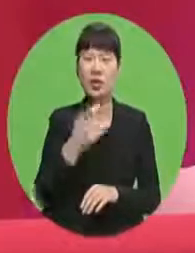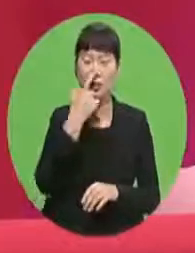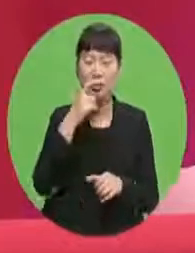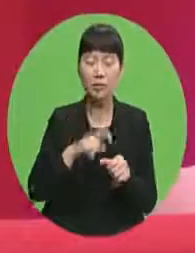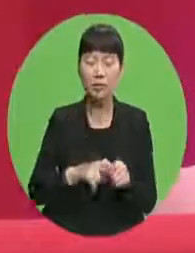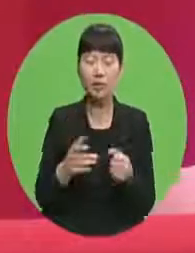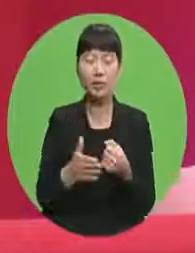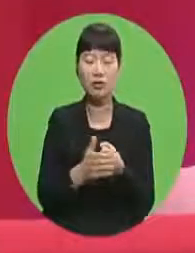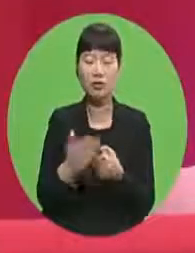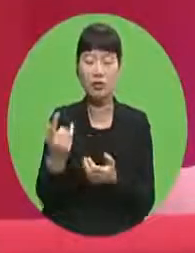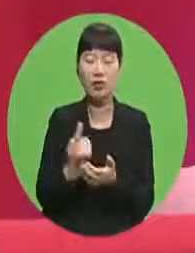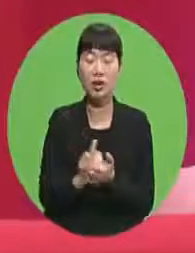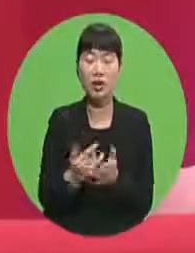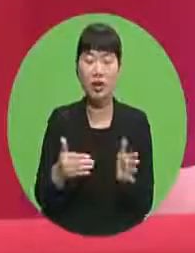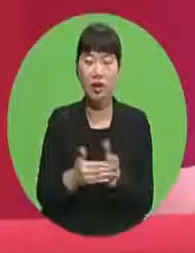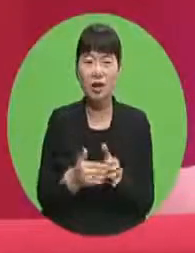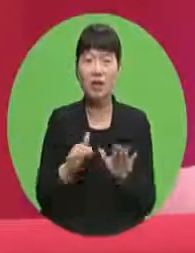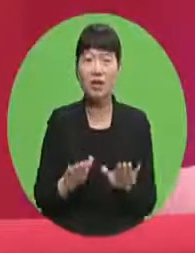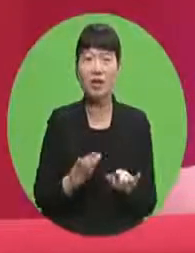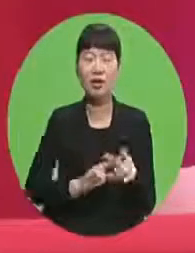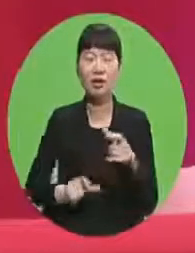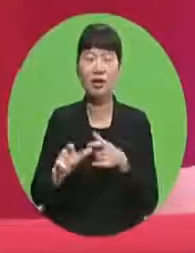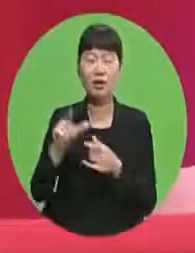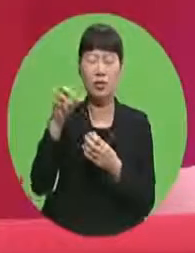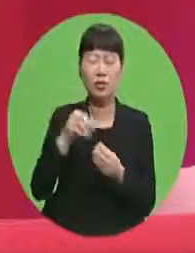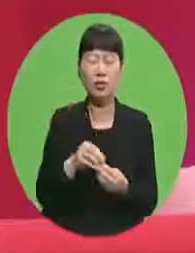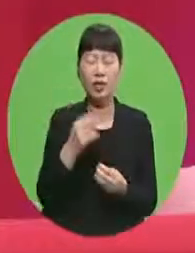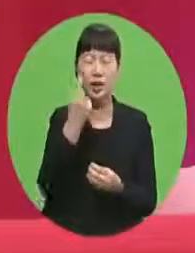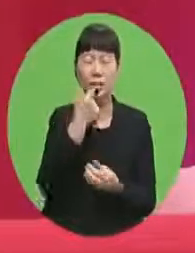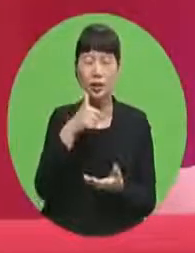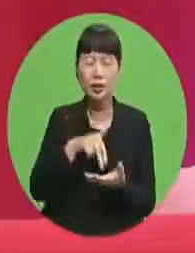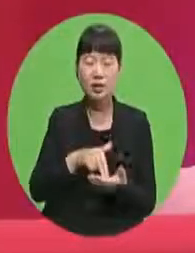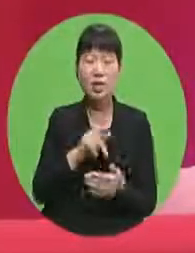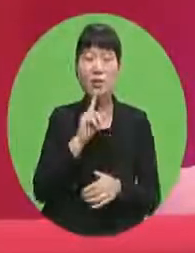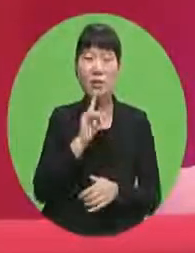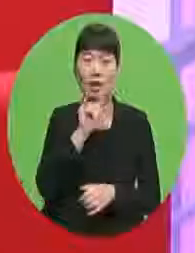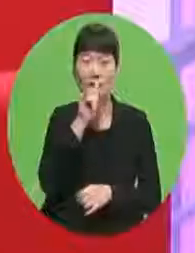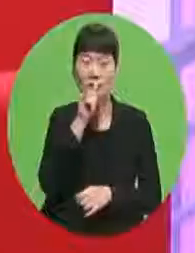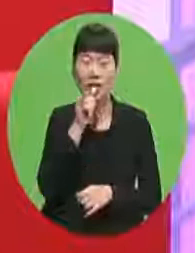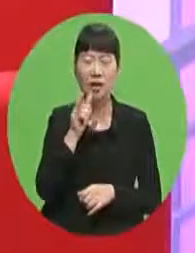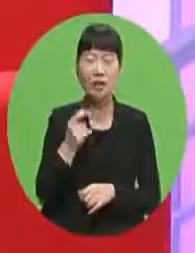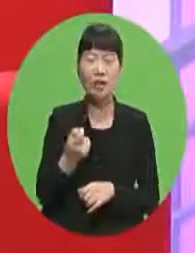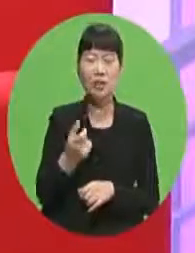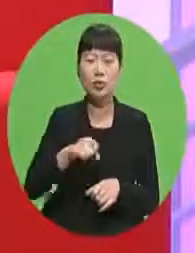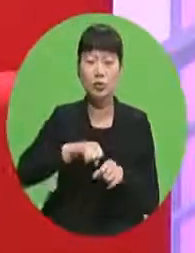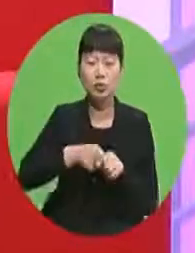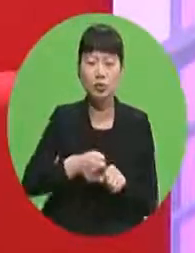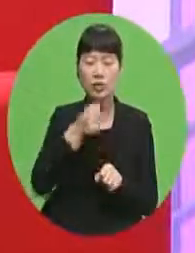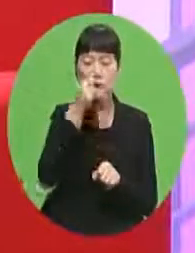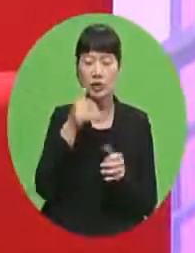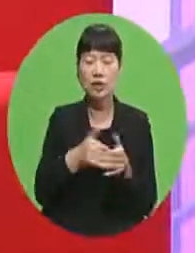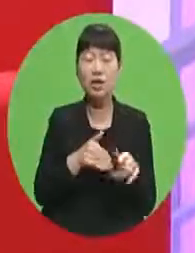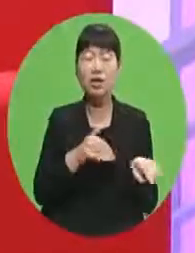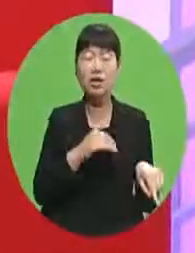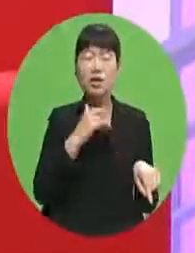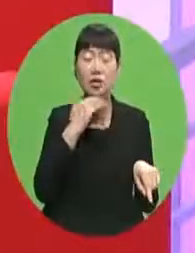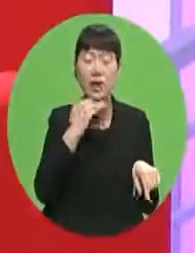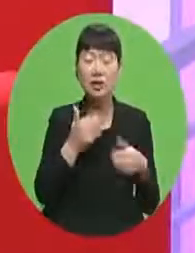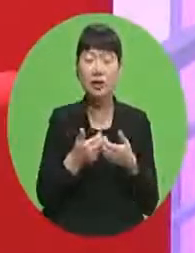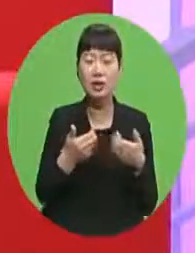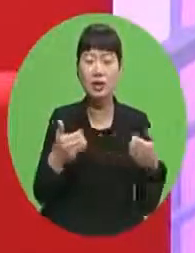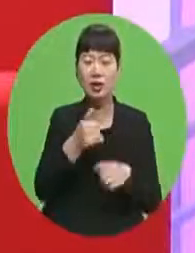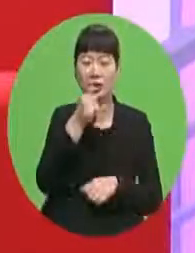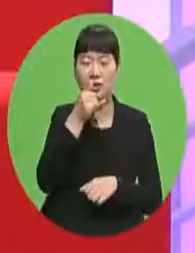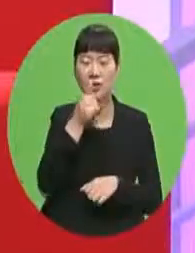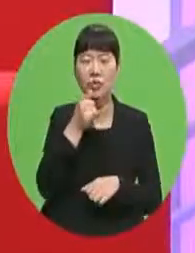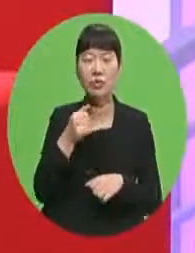나온 자리니까 좀더 정통적인 이론적인 걸 얘기하자면 조금 무리가 있죠. 그 나이에 떼어놓는 것이